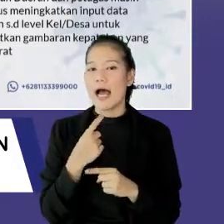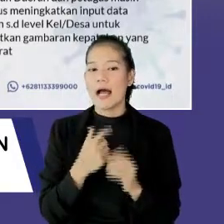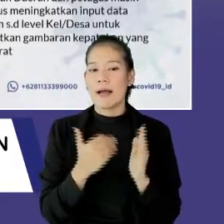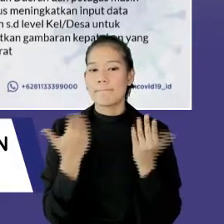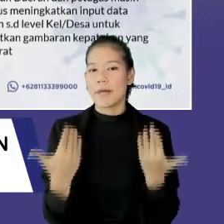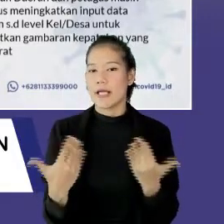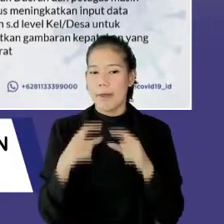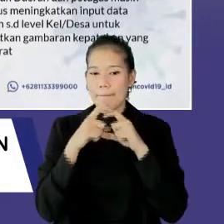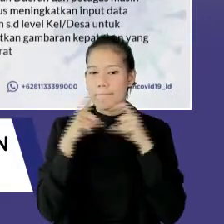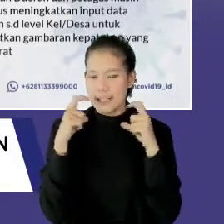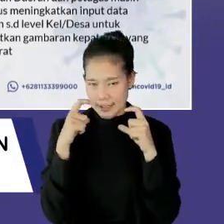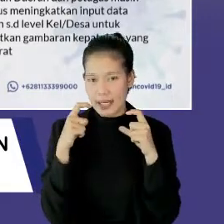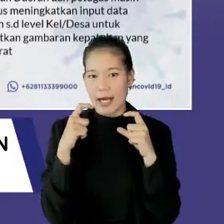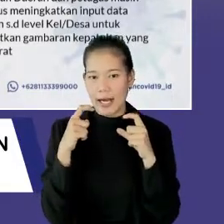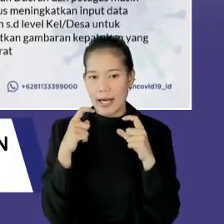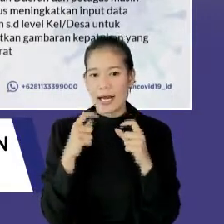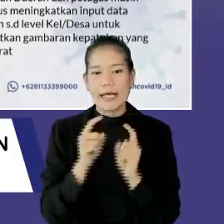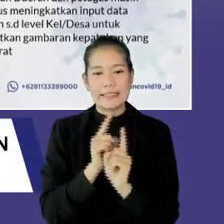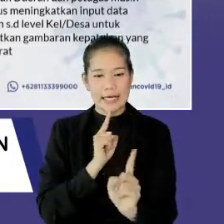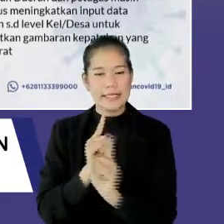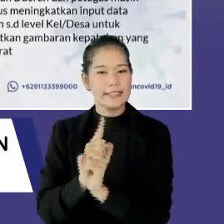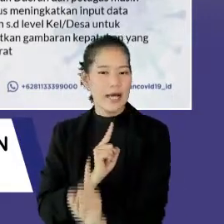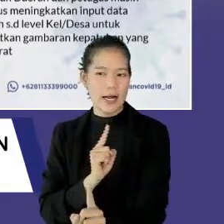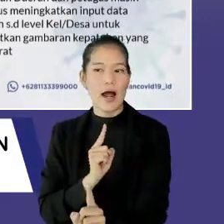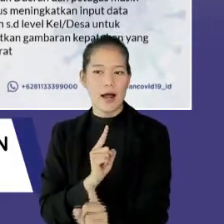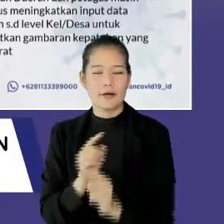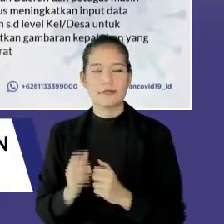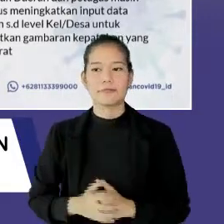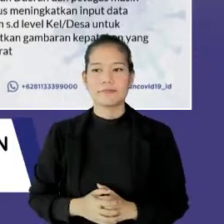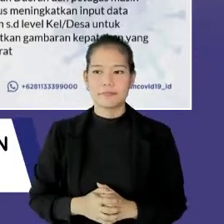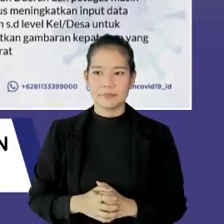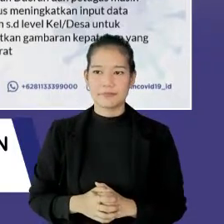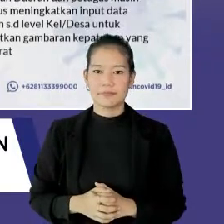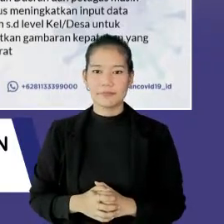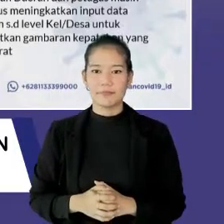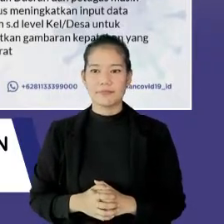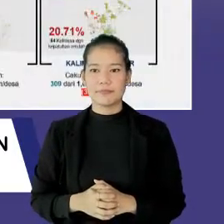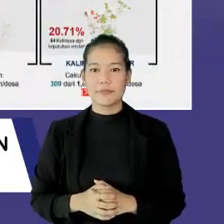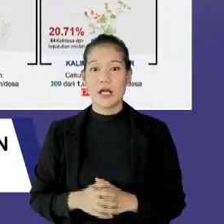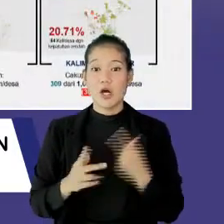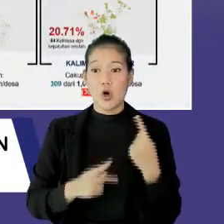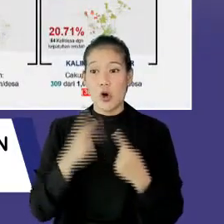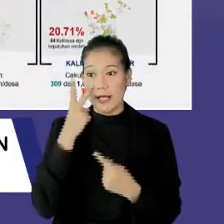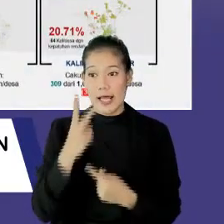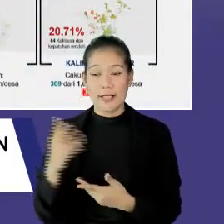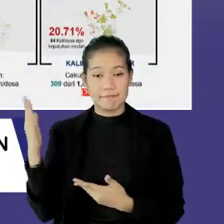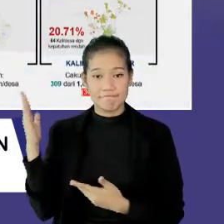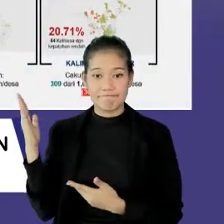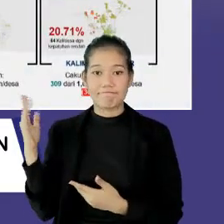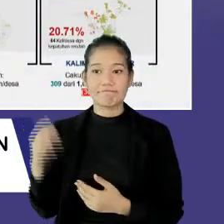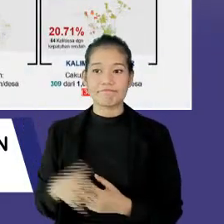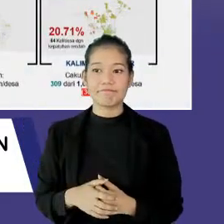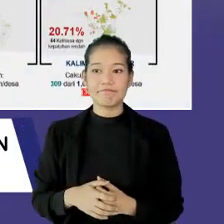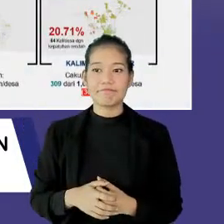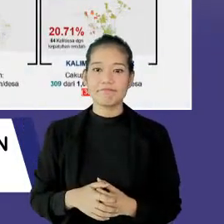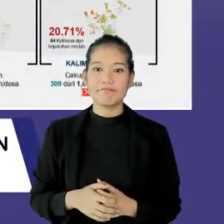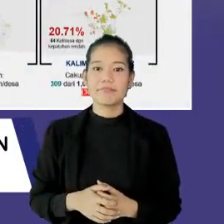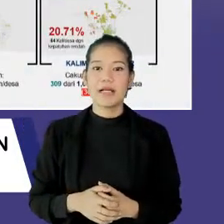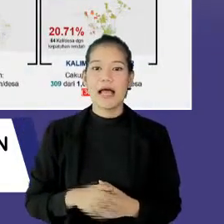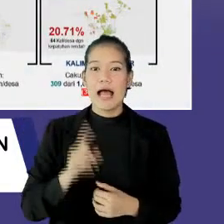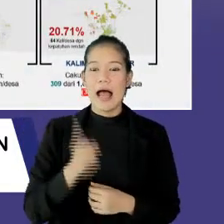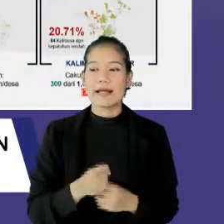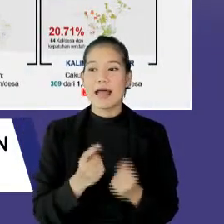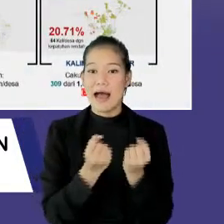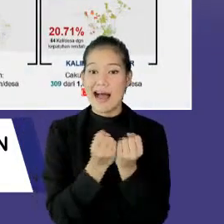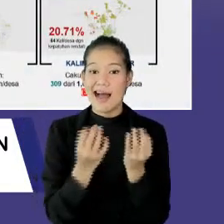kepatuhan menggunakan masker dan menjaga jarak di 6 provinsi slide sebelumnya. Jadi kalau kita lihat di sana di sini ada